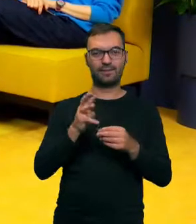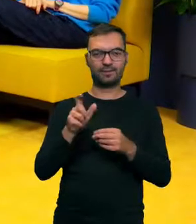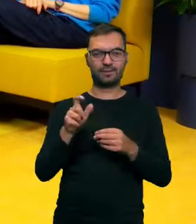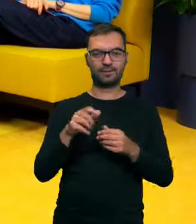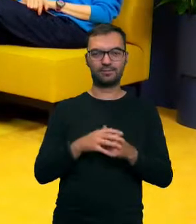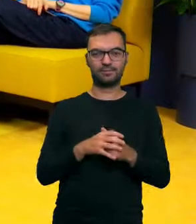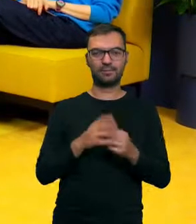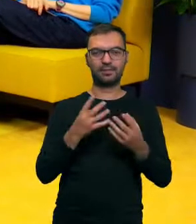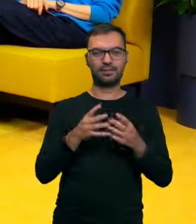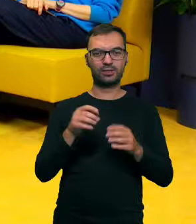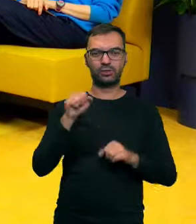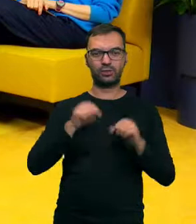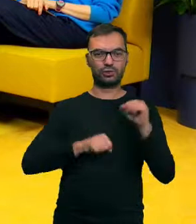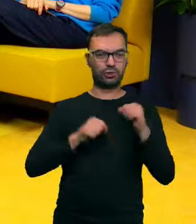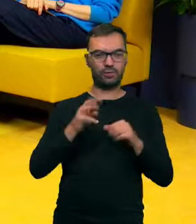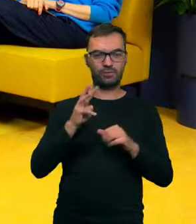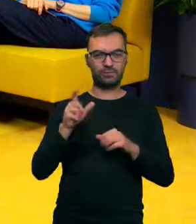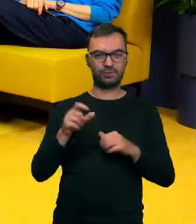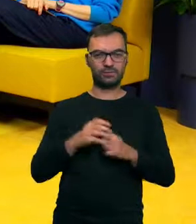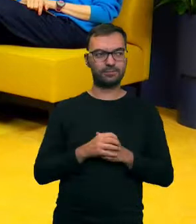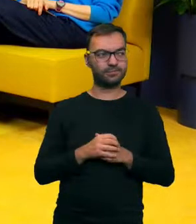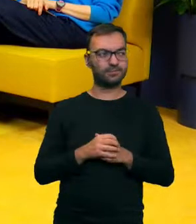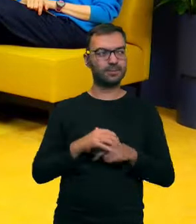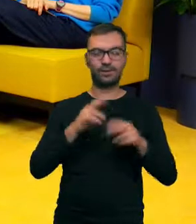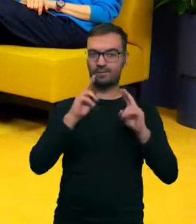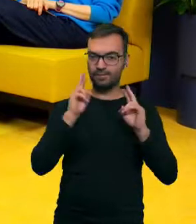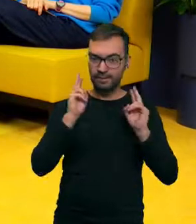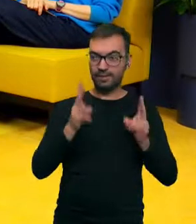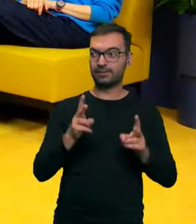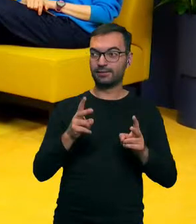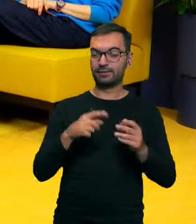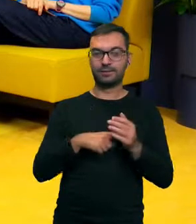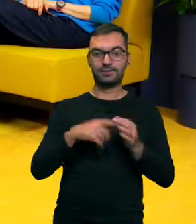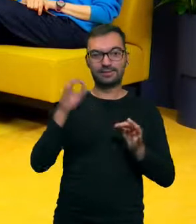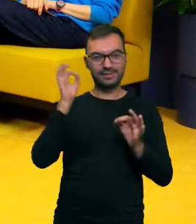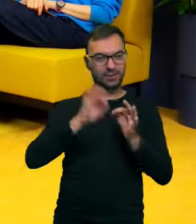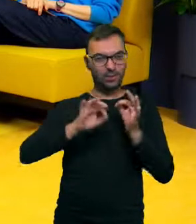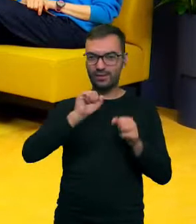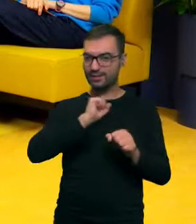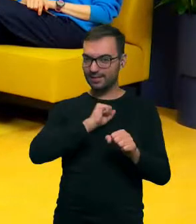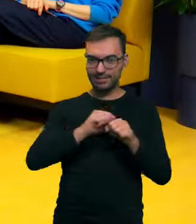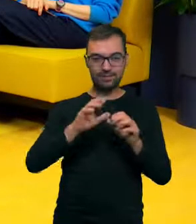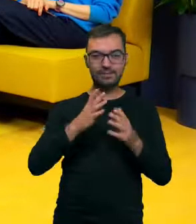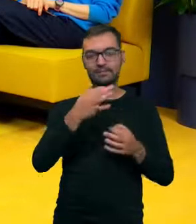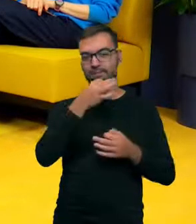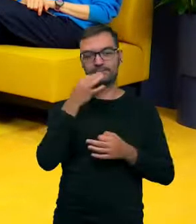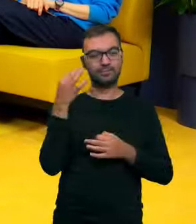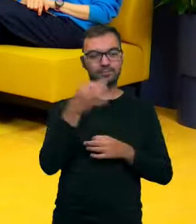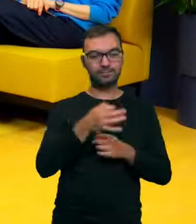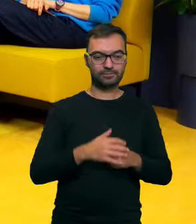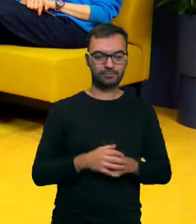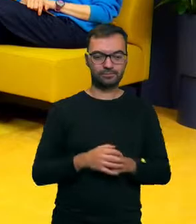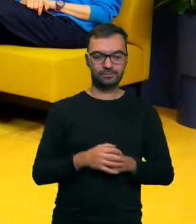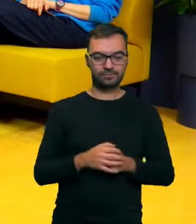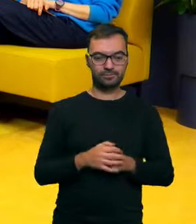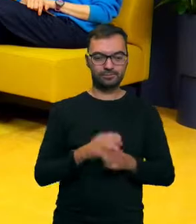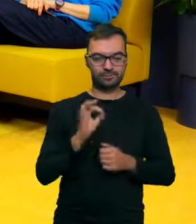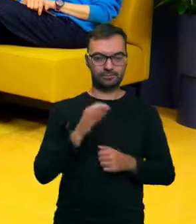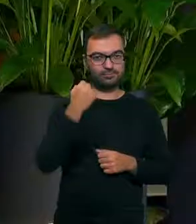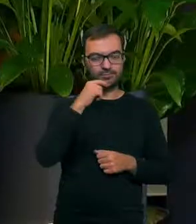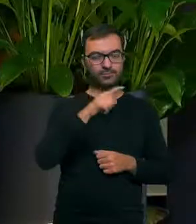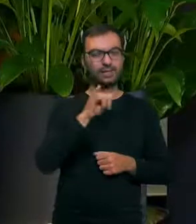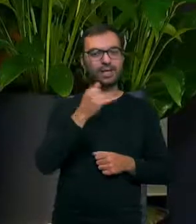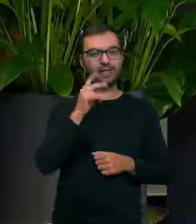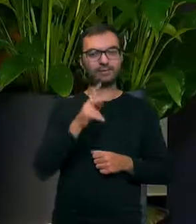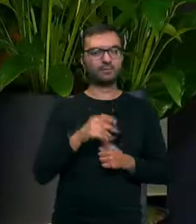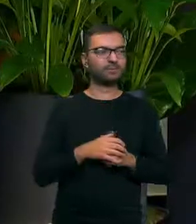toalecie sądowej tutaj akurat i rzeczywiście przy najmniejszych szczegółach chciałam was zapytać, no pewnie też do ciebie Janek, bo